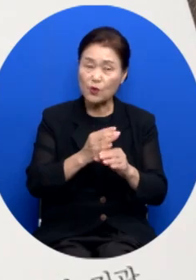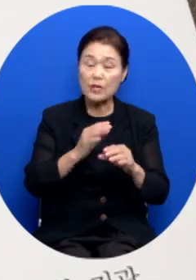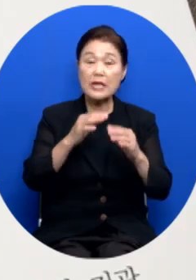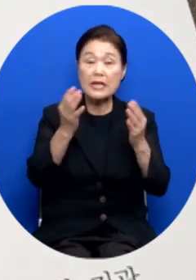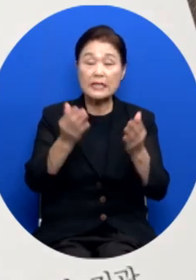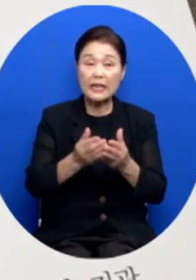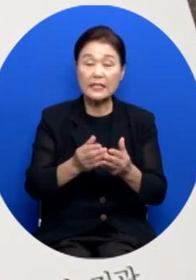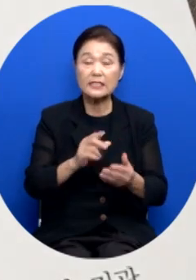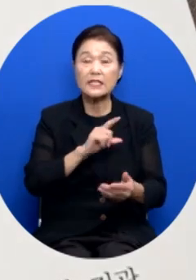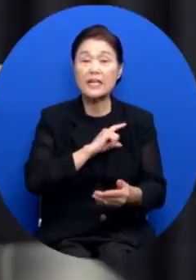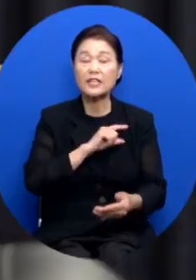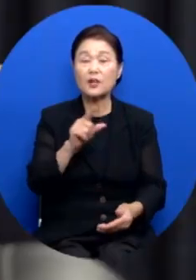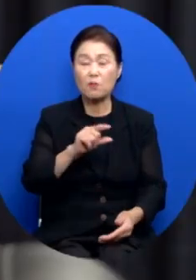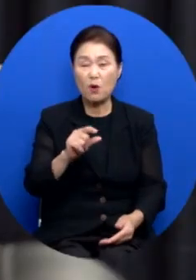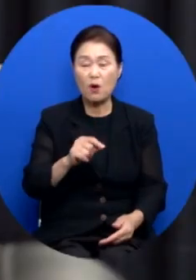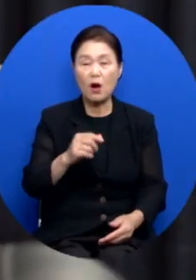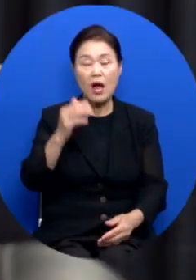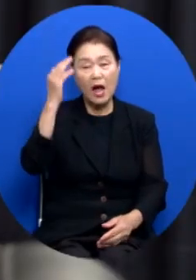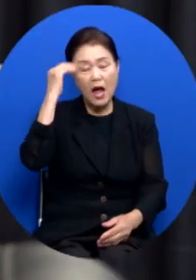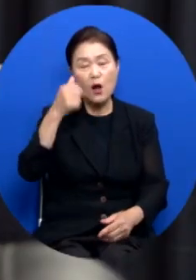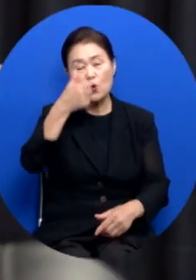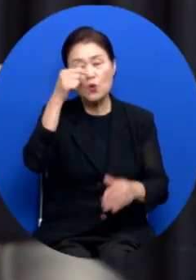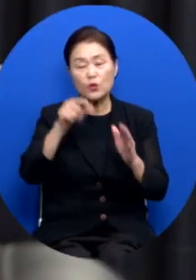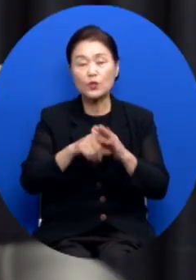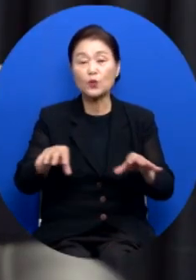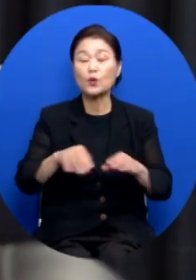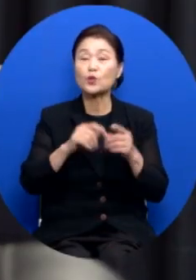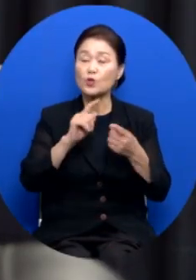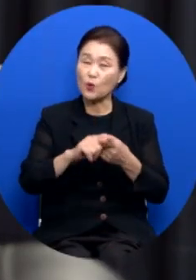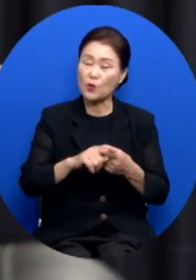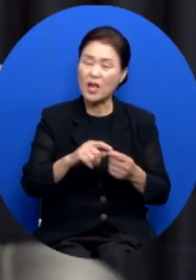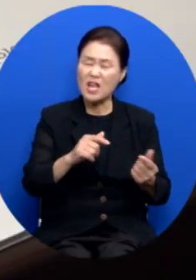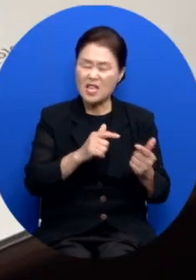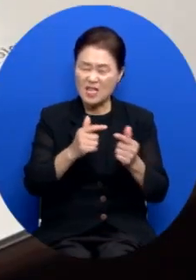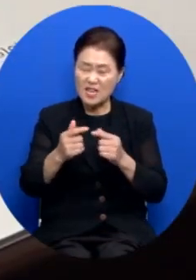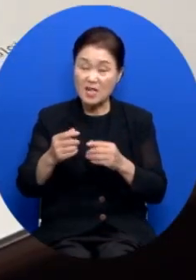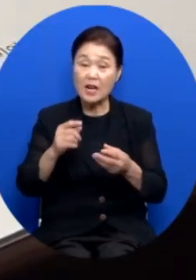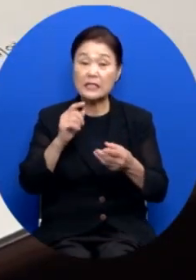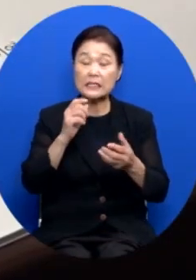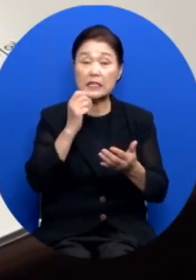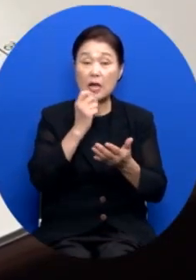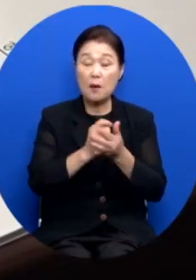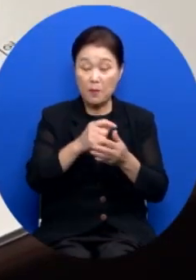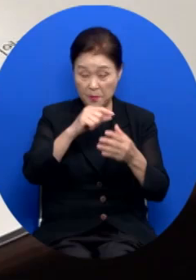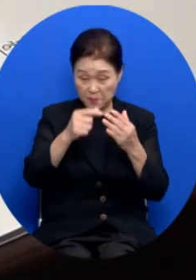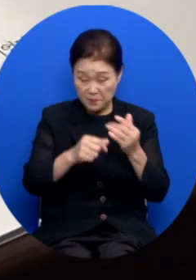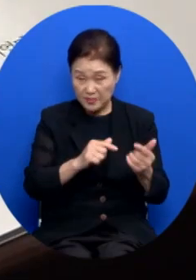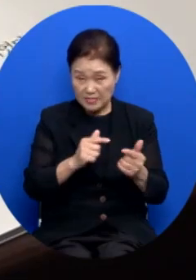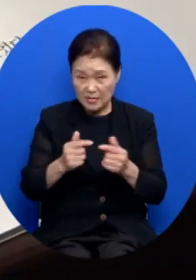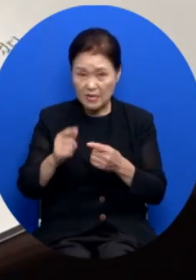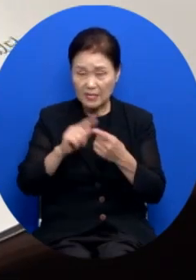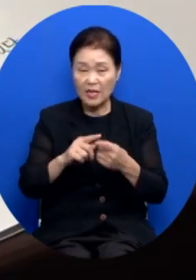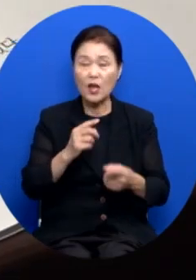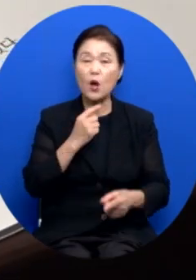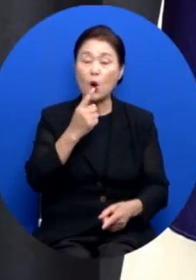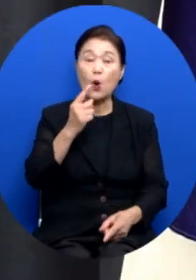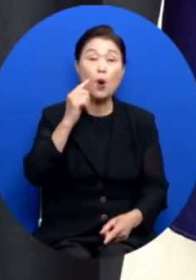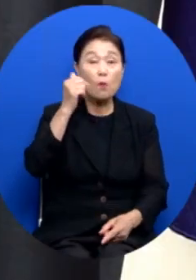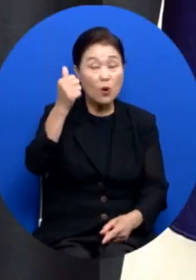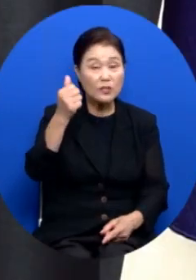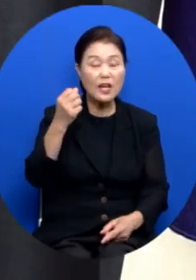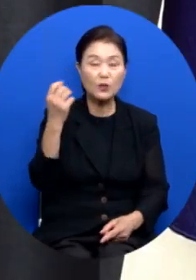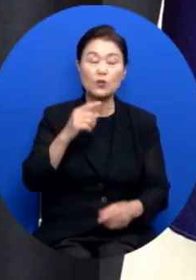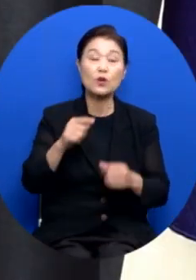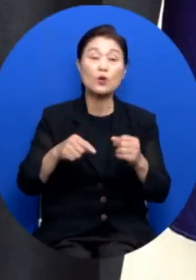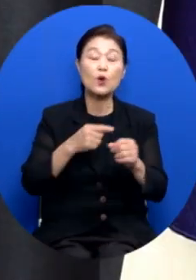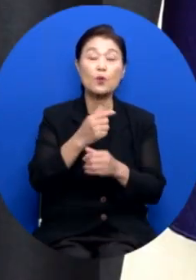한기총으로 운영 방식은 한교총의 정관과 재규정으로 하고 통합대표회장은 오정호 목사로 혹은 그